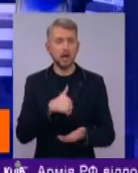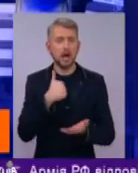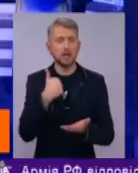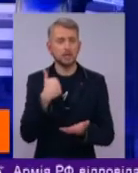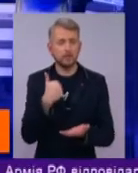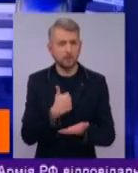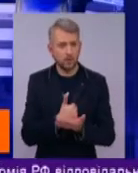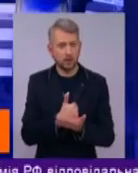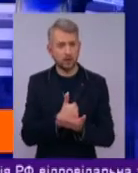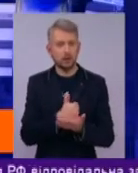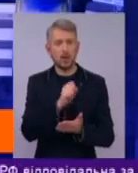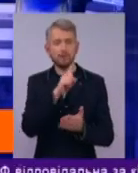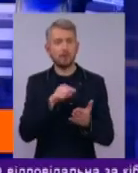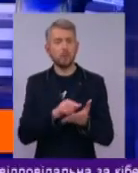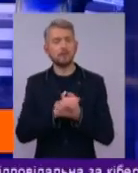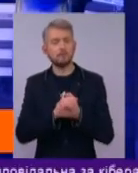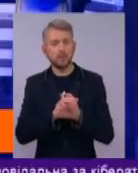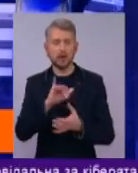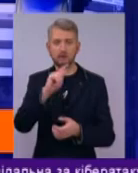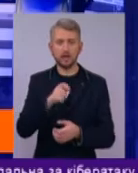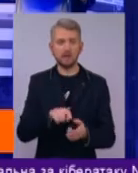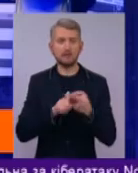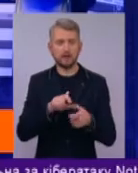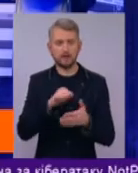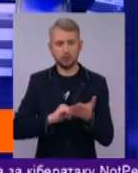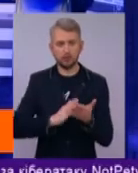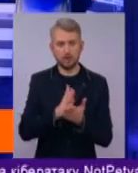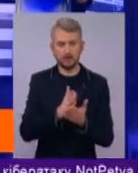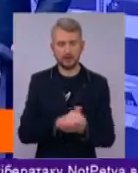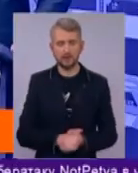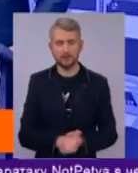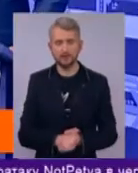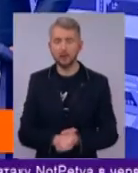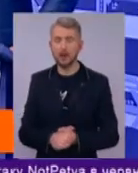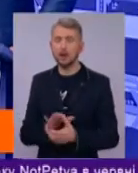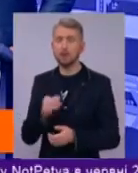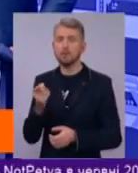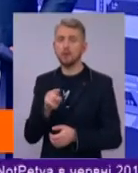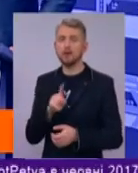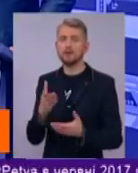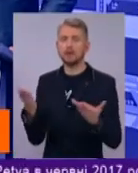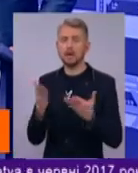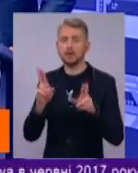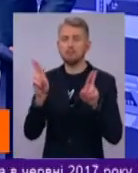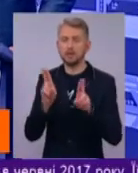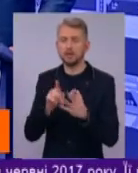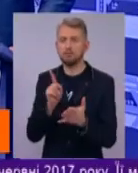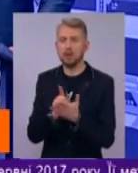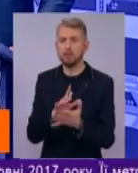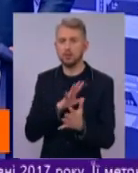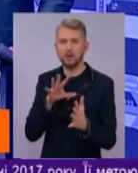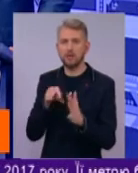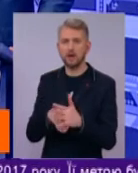основное... Вопрос мира і війни зависить від політики. Ну що ж, про те, за яким принципом мають бути